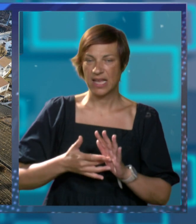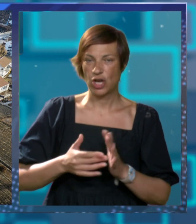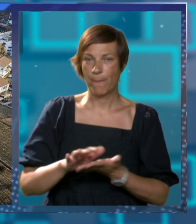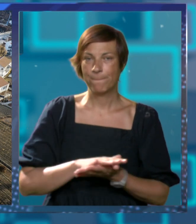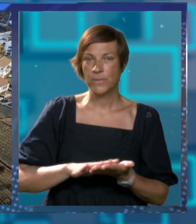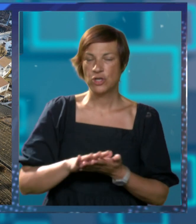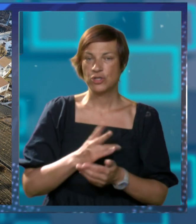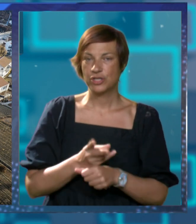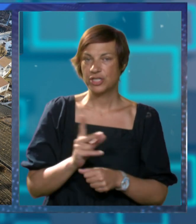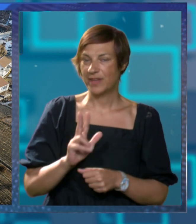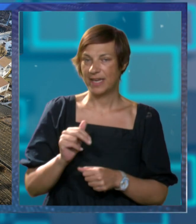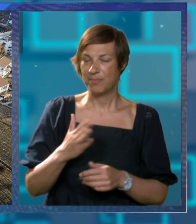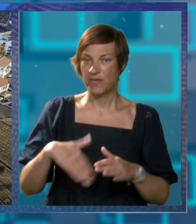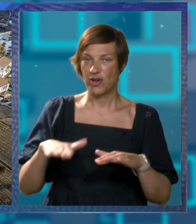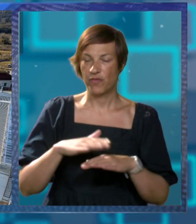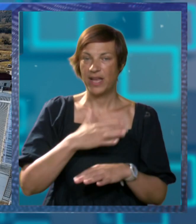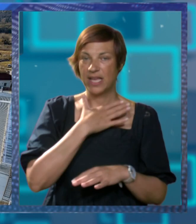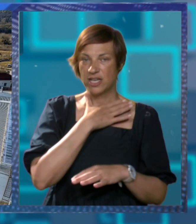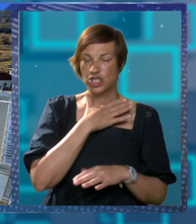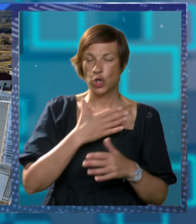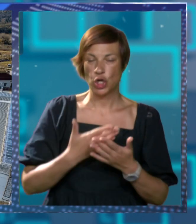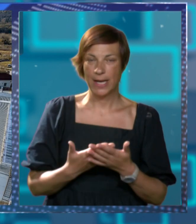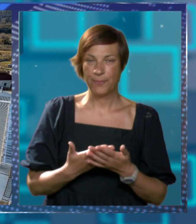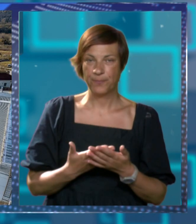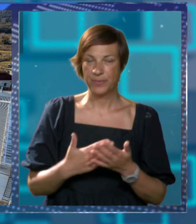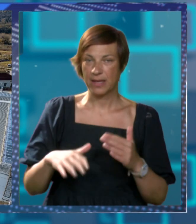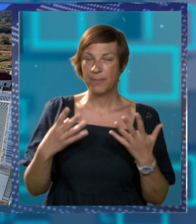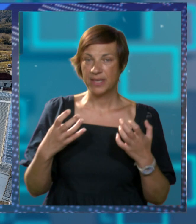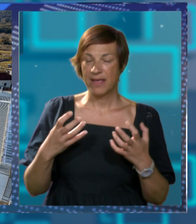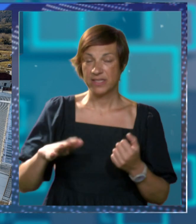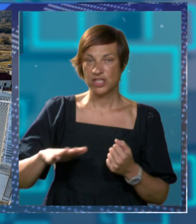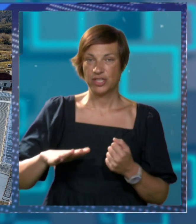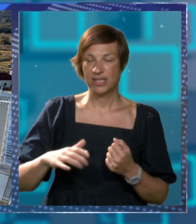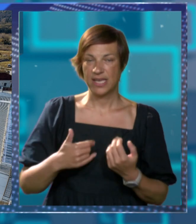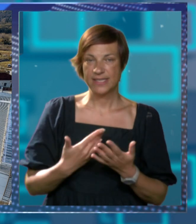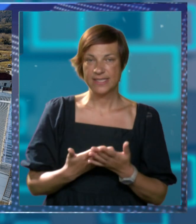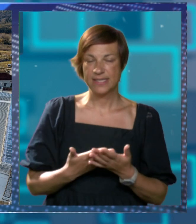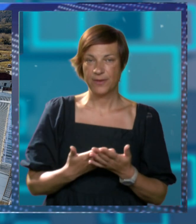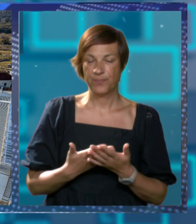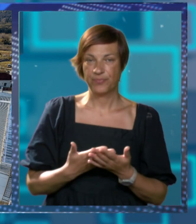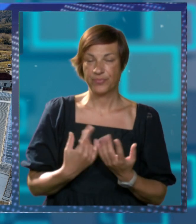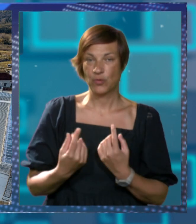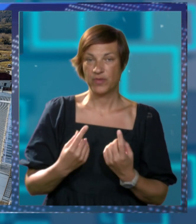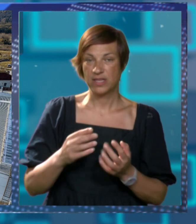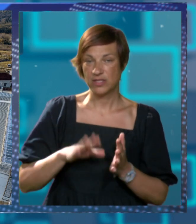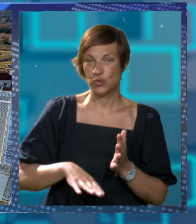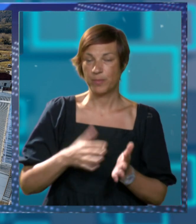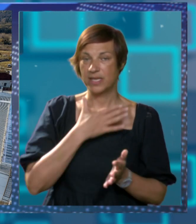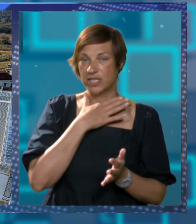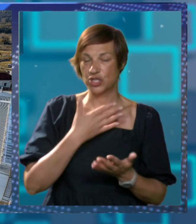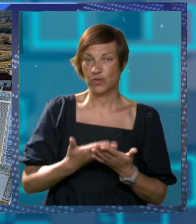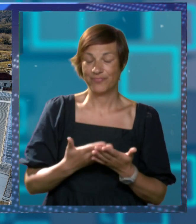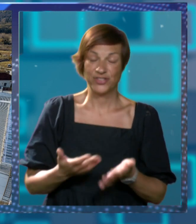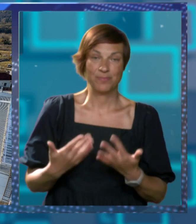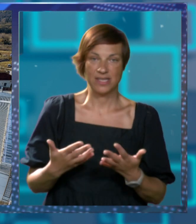na cijelom prostoru države nema ovoliko škola s preko 900 djece i onda su u kriterijima neke manje škole i tu